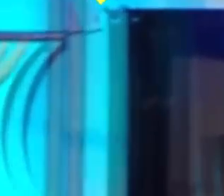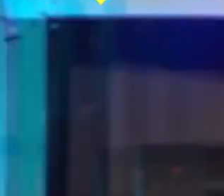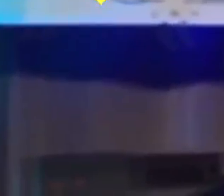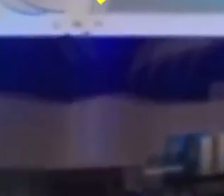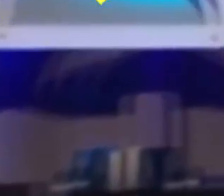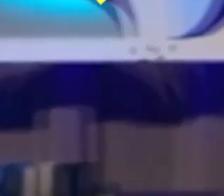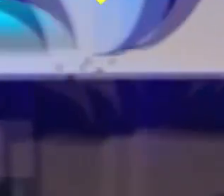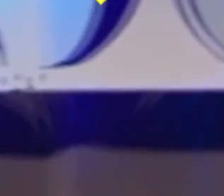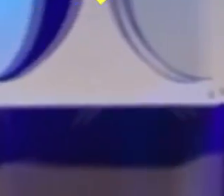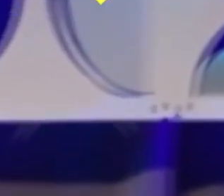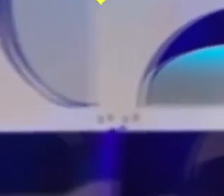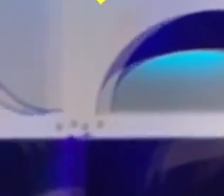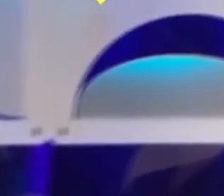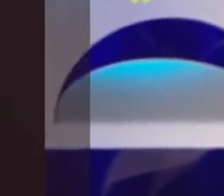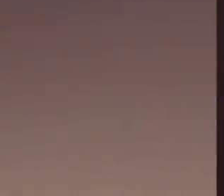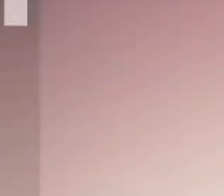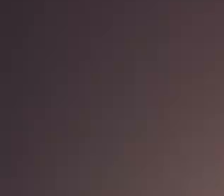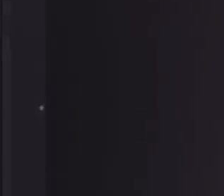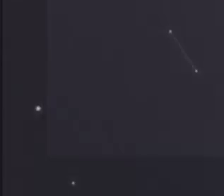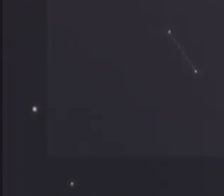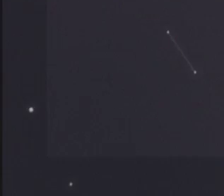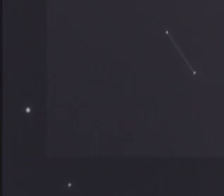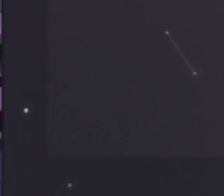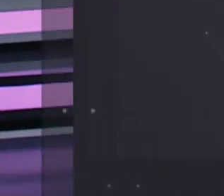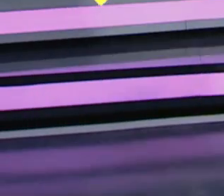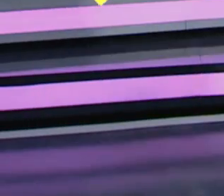בשירות הסטרימינג טיידל שבבעלותו.